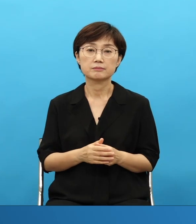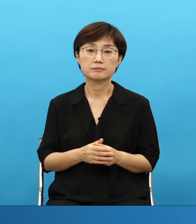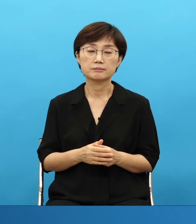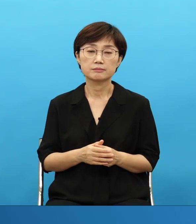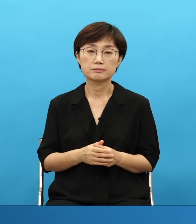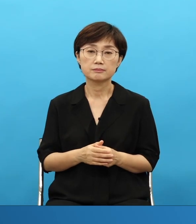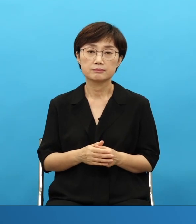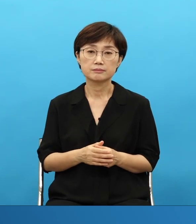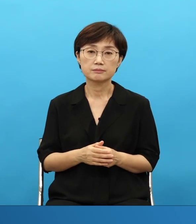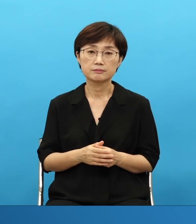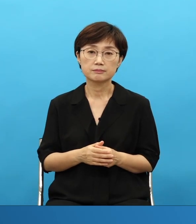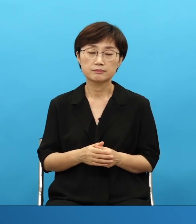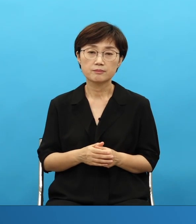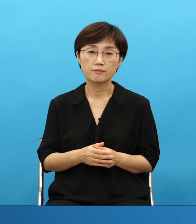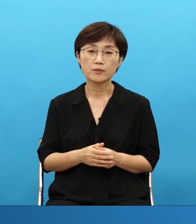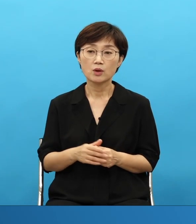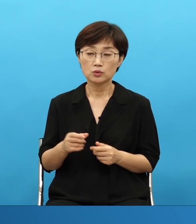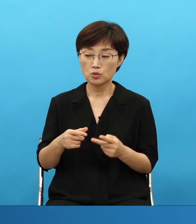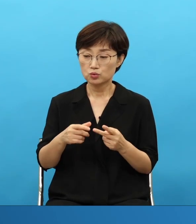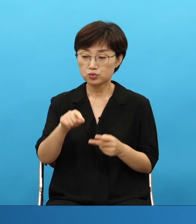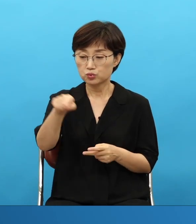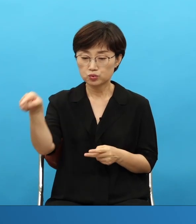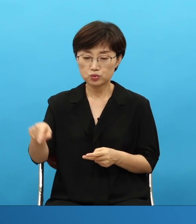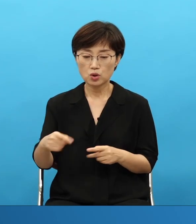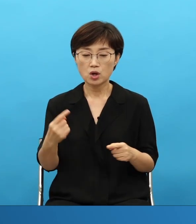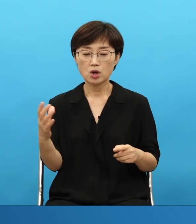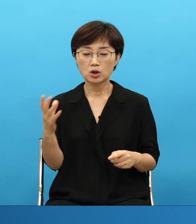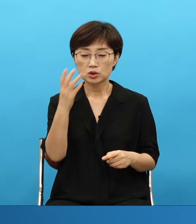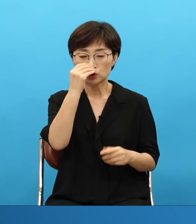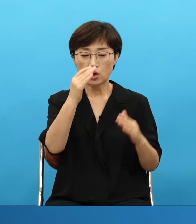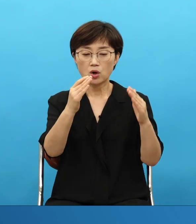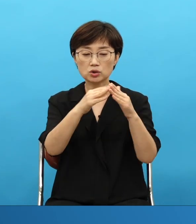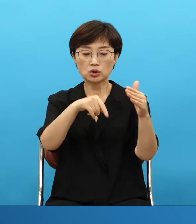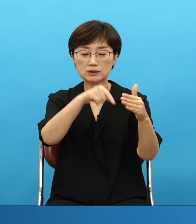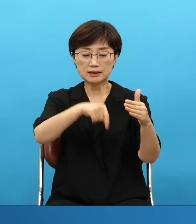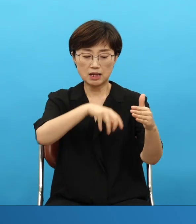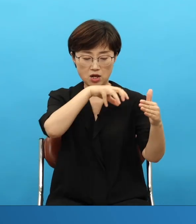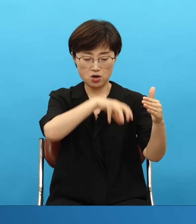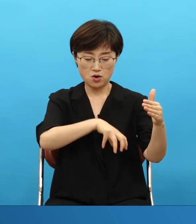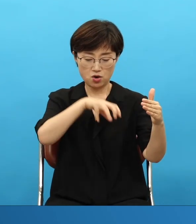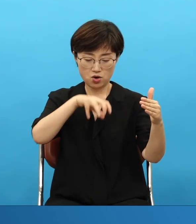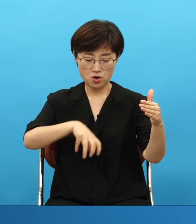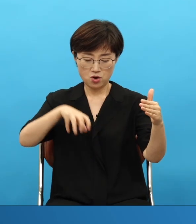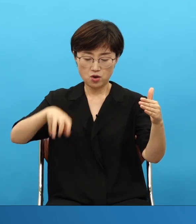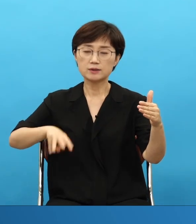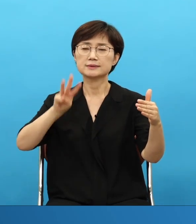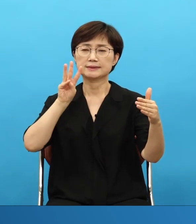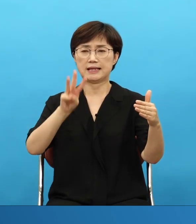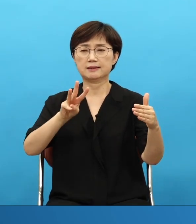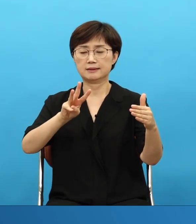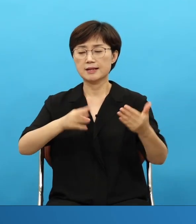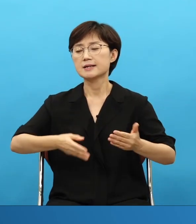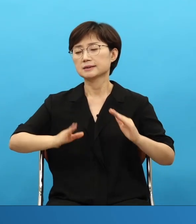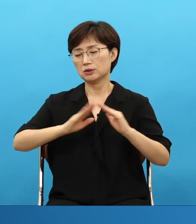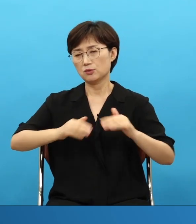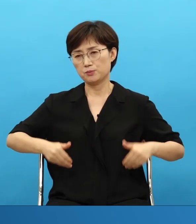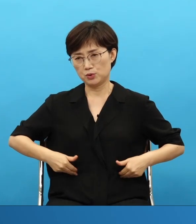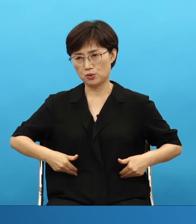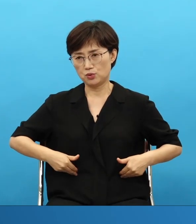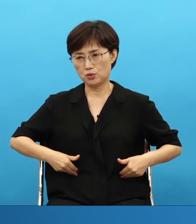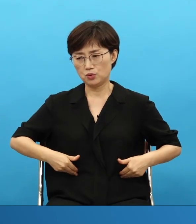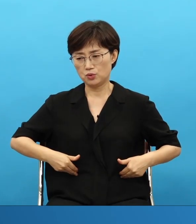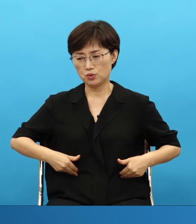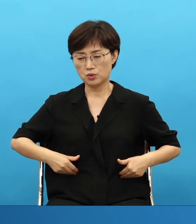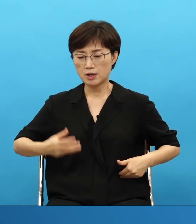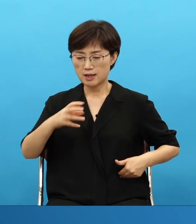More importantly, 세 가지 뜰을 세울 수 있는 바벨론 구경했지? 세 가지 뜰을 세울 수 있는 성전을 지어라. and